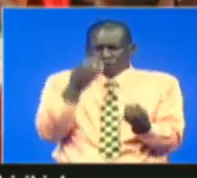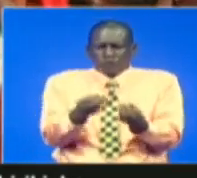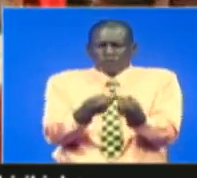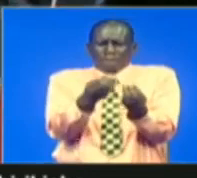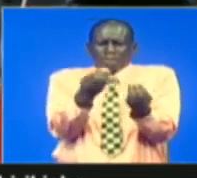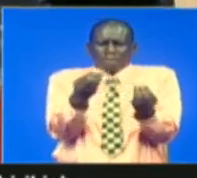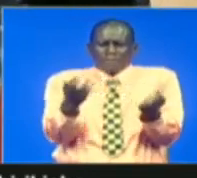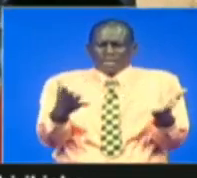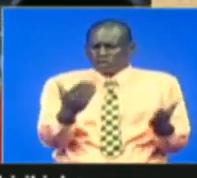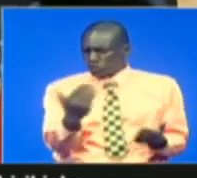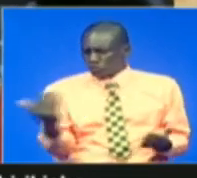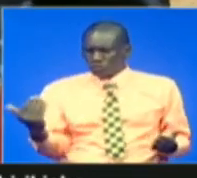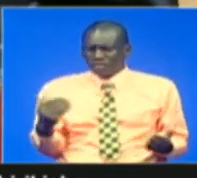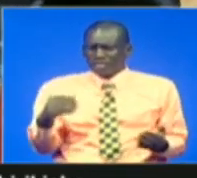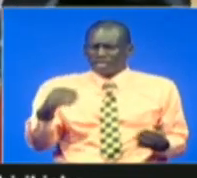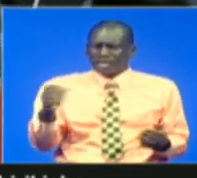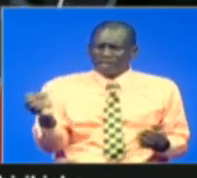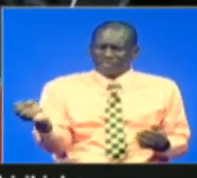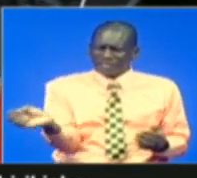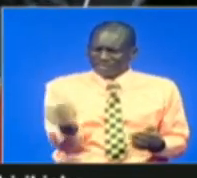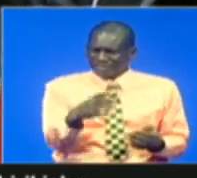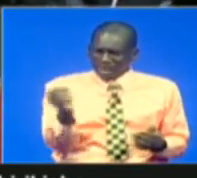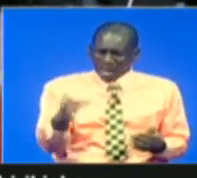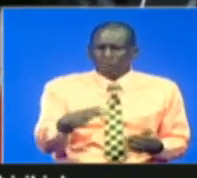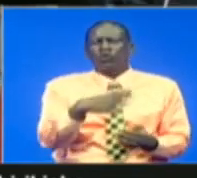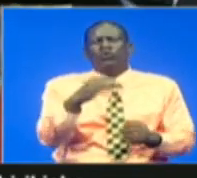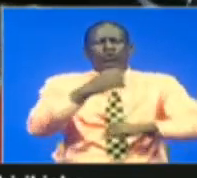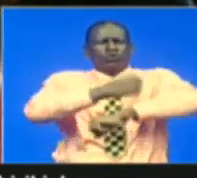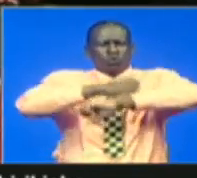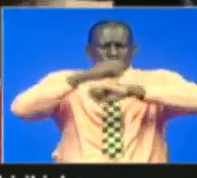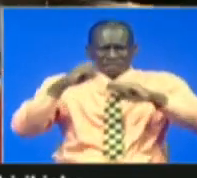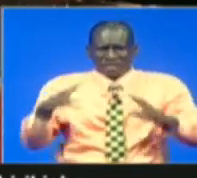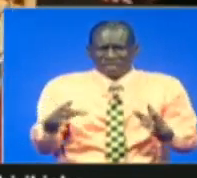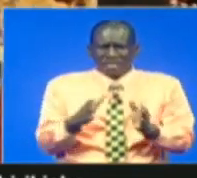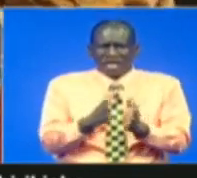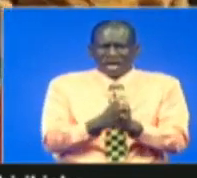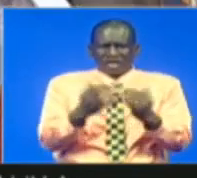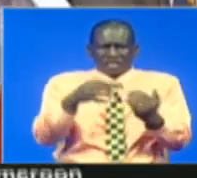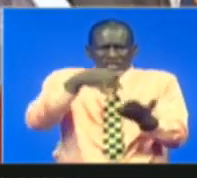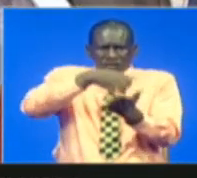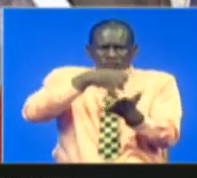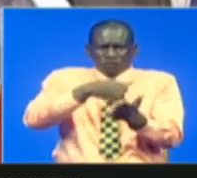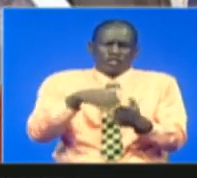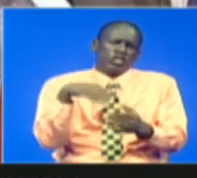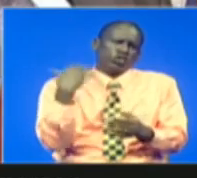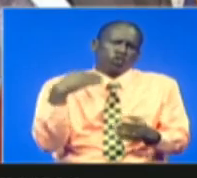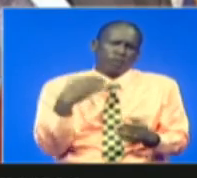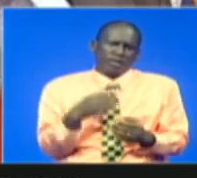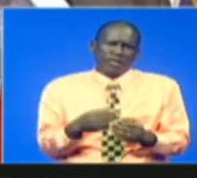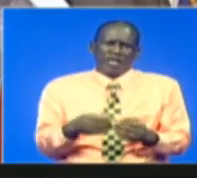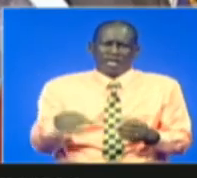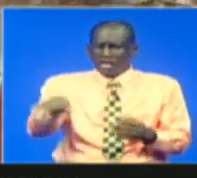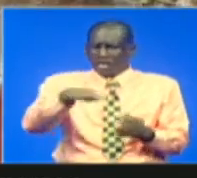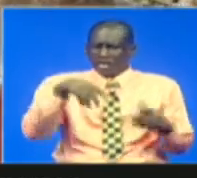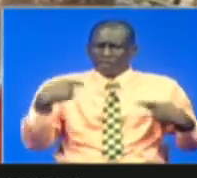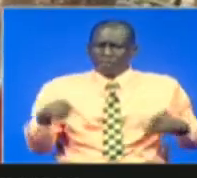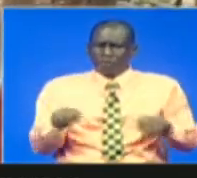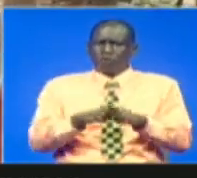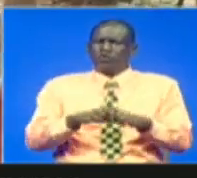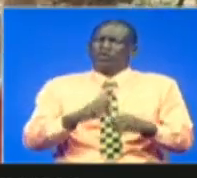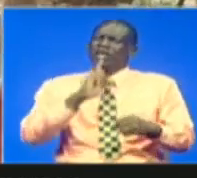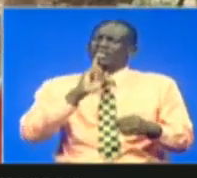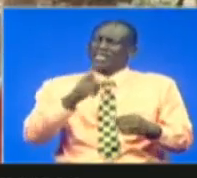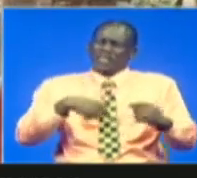kwa idadi ya watoto mtaani humo kukosa kufika shule na badala yake kujihusisha na uhalifu. Wakazi aidha wameapa